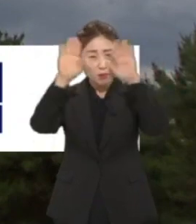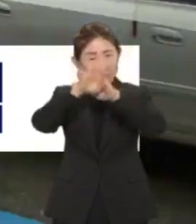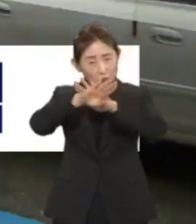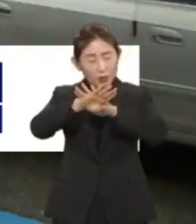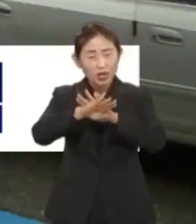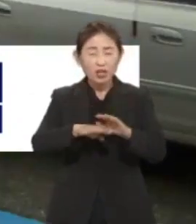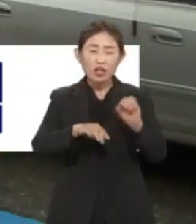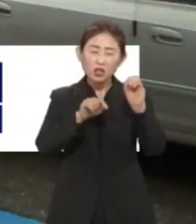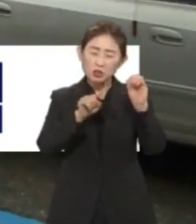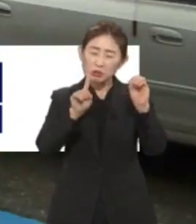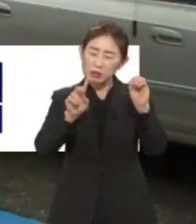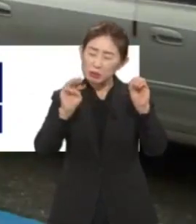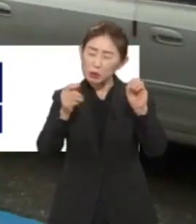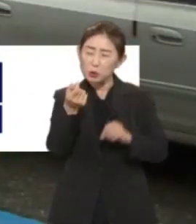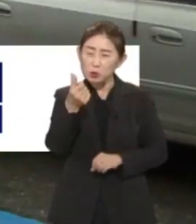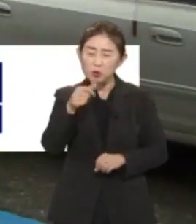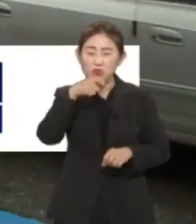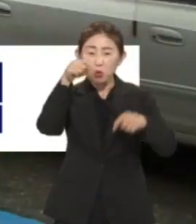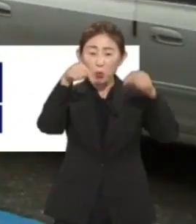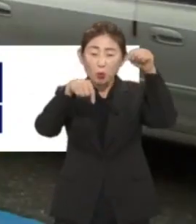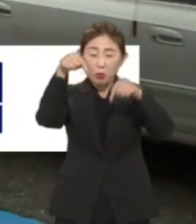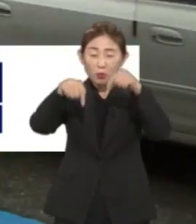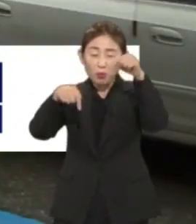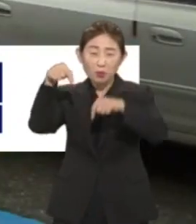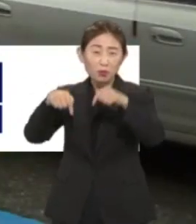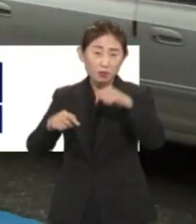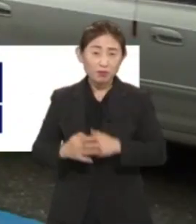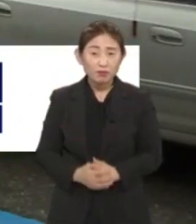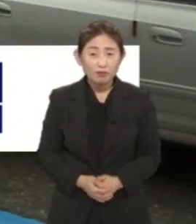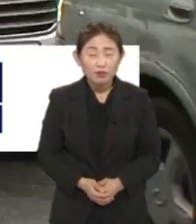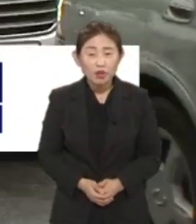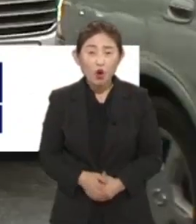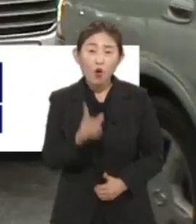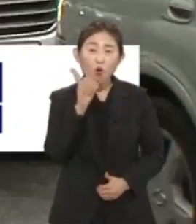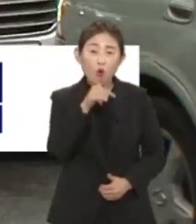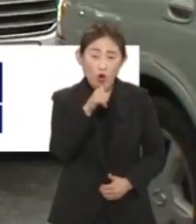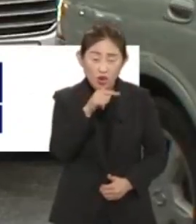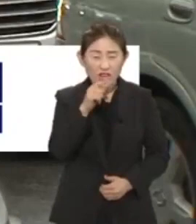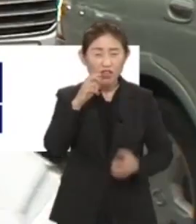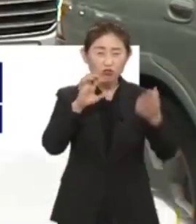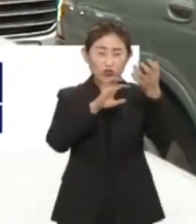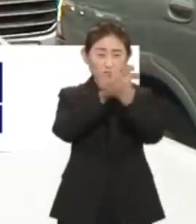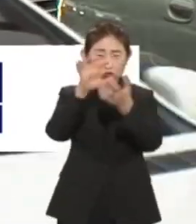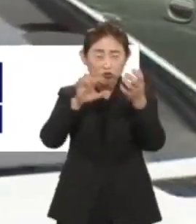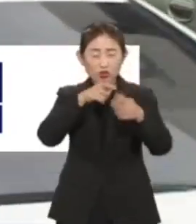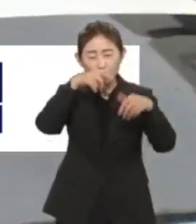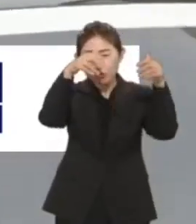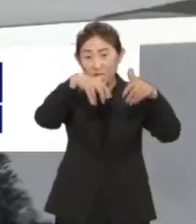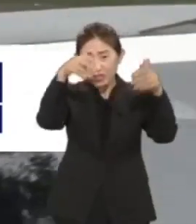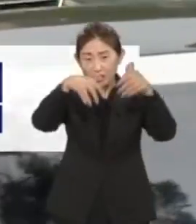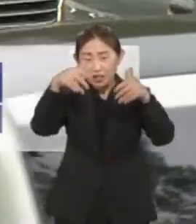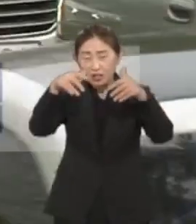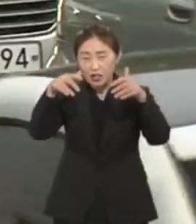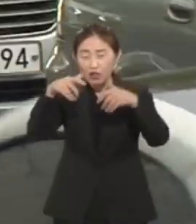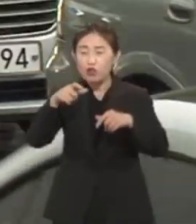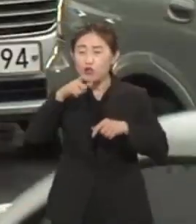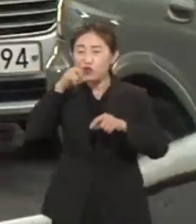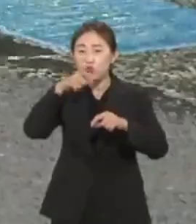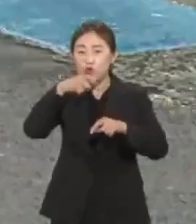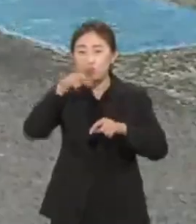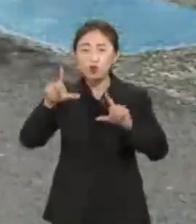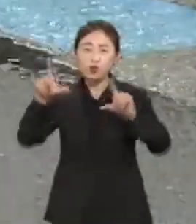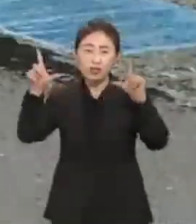고새 따라 0.1mm 미만의 빗방울이 떨어지겠습니다 월요일인 모레는 흐리고 가끔 비가 오겠으며 수요일까지